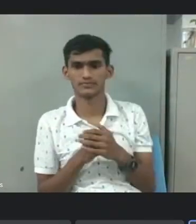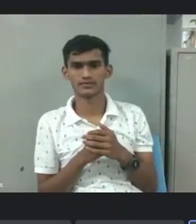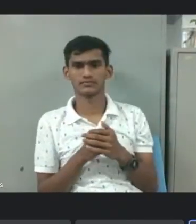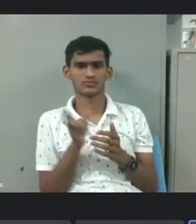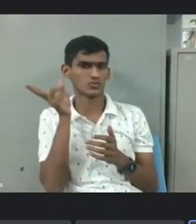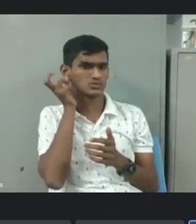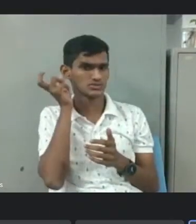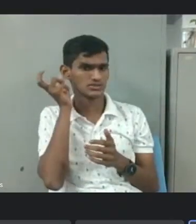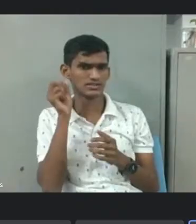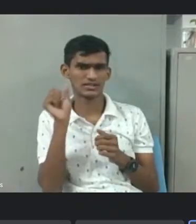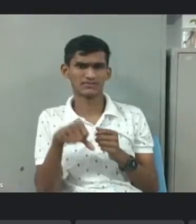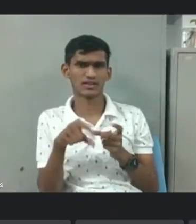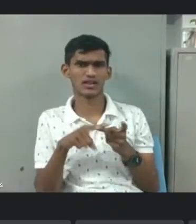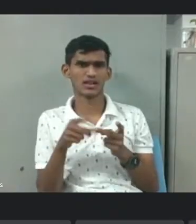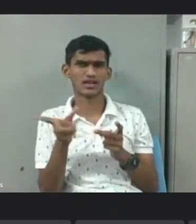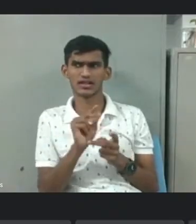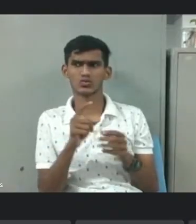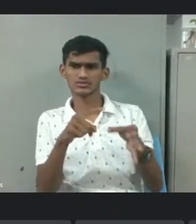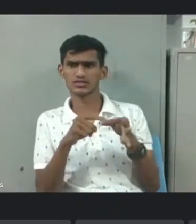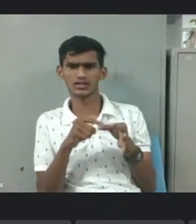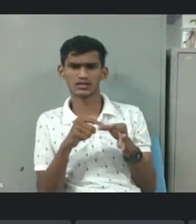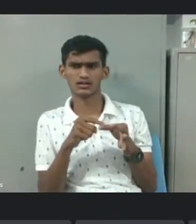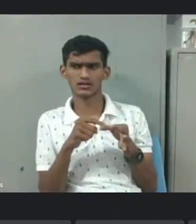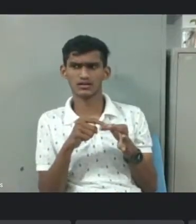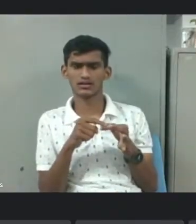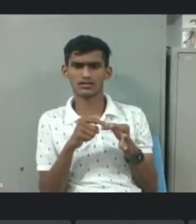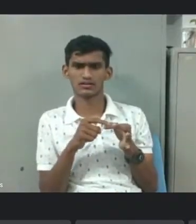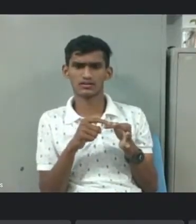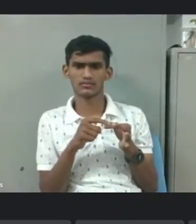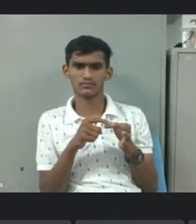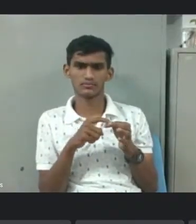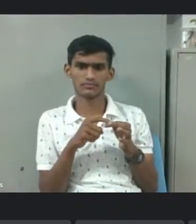ഓഡിബിൾ അല്ല. ക്വസ്റ്റ്യൻ ഒന്നുകൂടി ചോദിക്കാമോ?